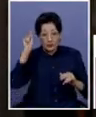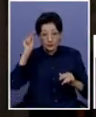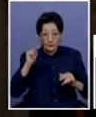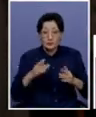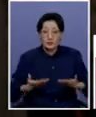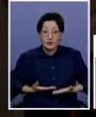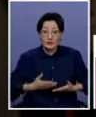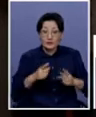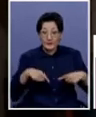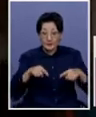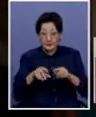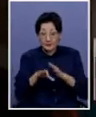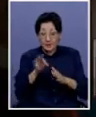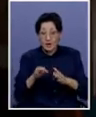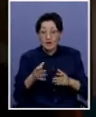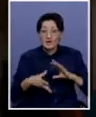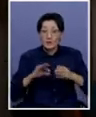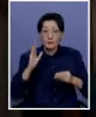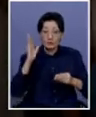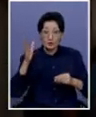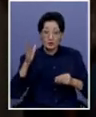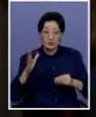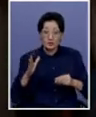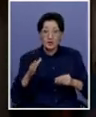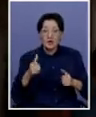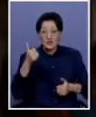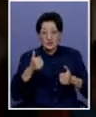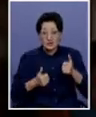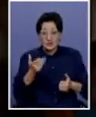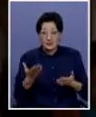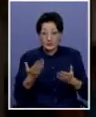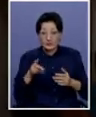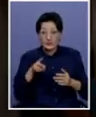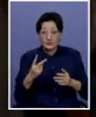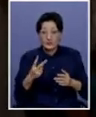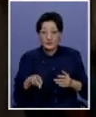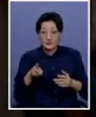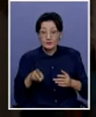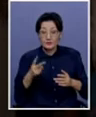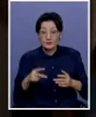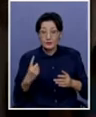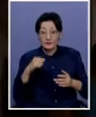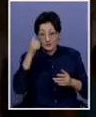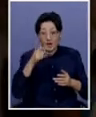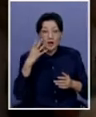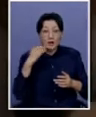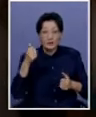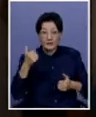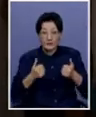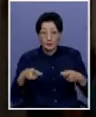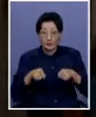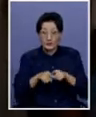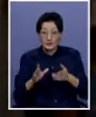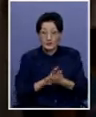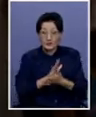таңдаймыз. Жалпы болашақта бұйыртса жарыстарымыз болып жатса 2021 жылғы Алматы марафонымыз. Осындай